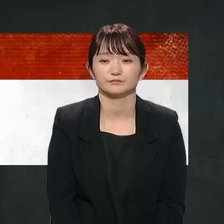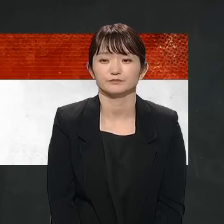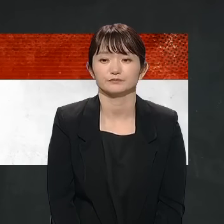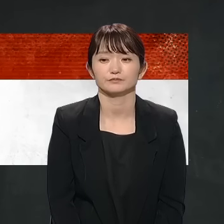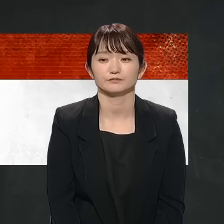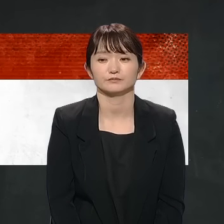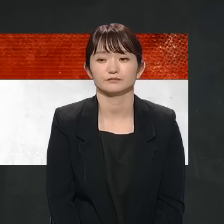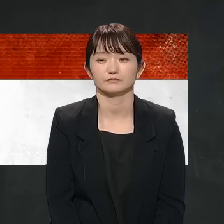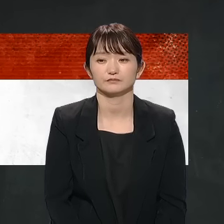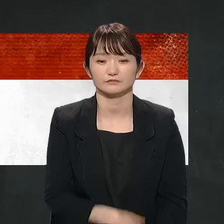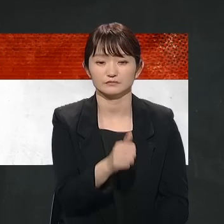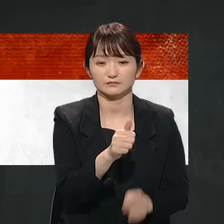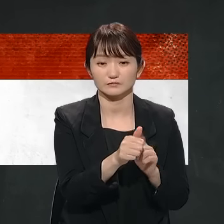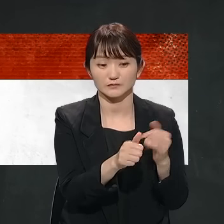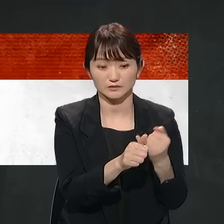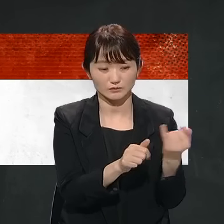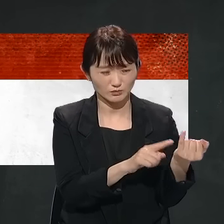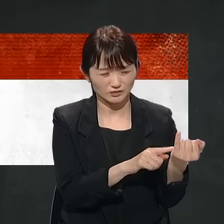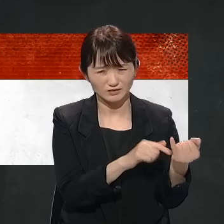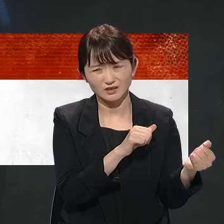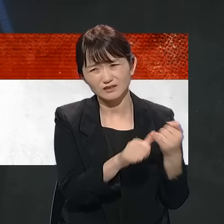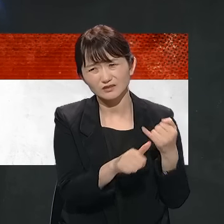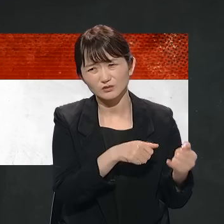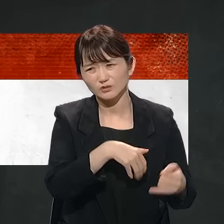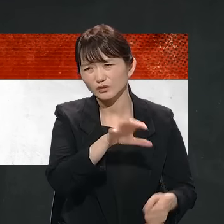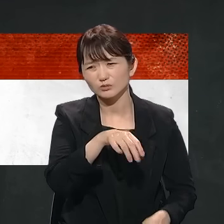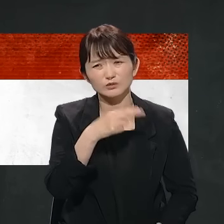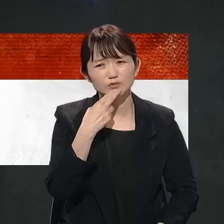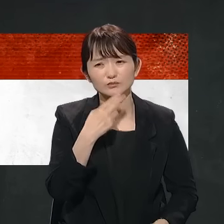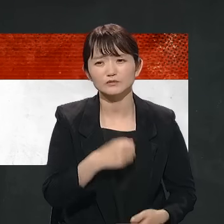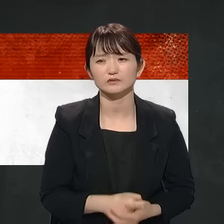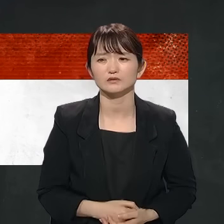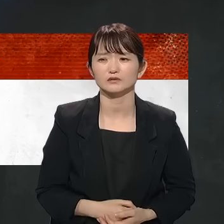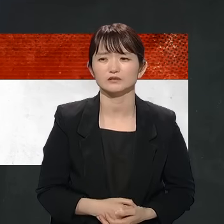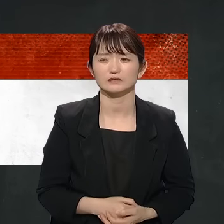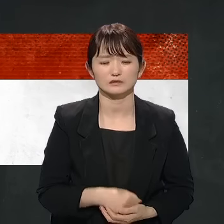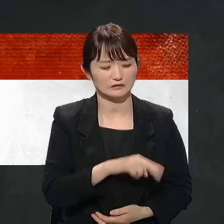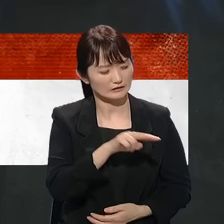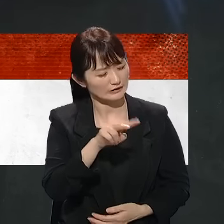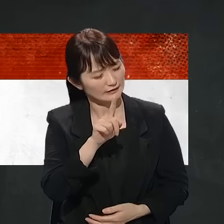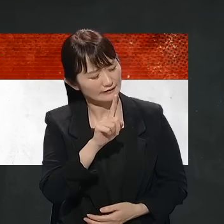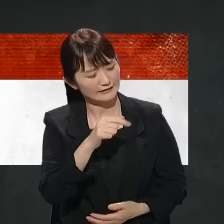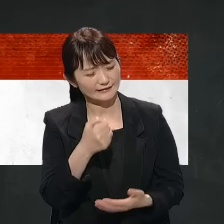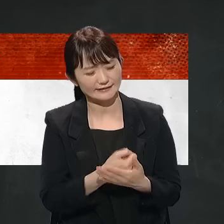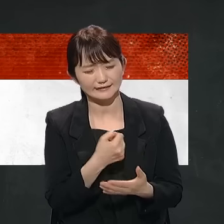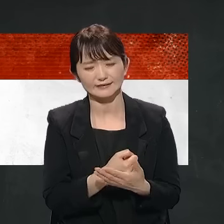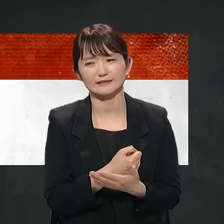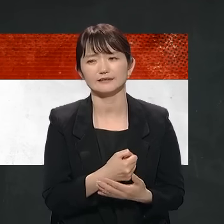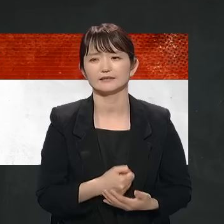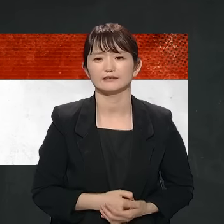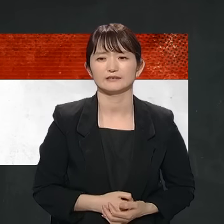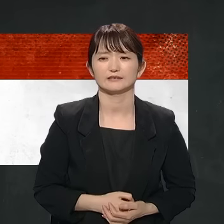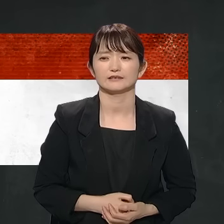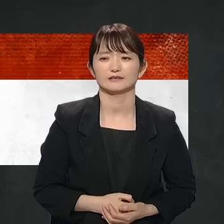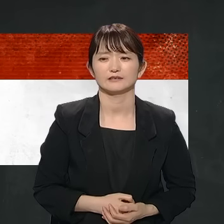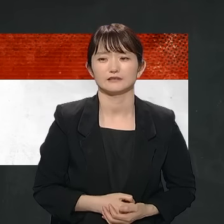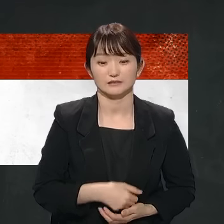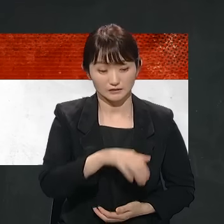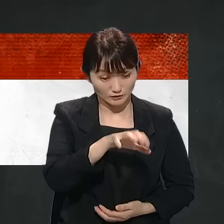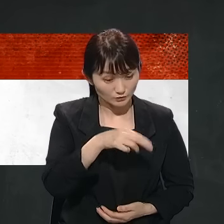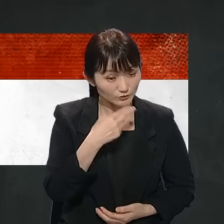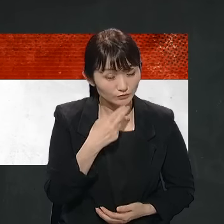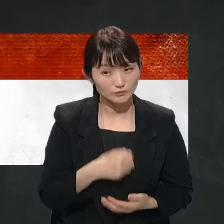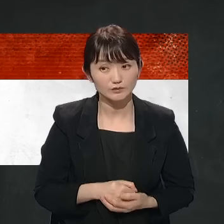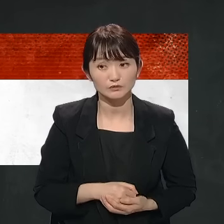뭐 와이프하고 싸웠다는 둥 뭐 갈 데가 없다는 둥 그런 얘기 했었어요. 그러니까 좀 안쓰럽잖아요. 또 제 입장에서는 그래가지고 이제 그러면 갈 데 없으면